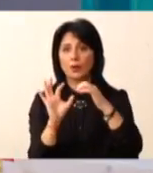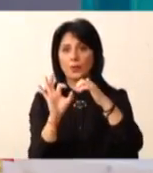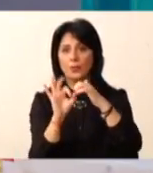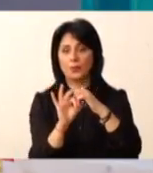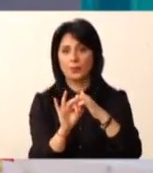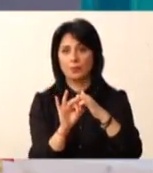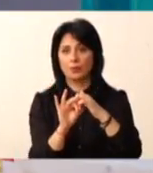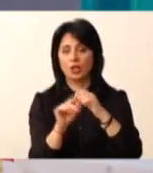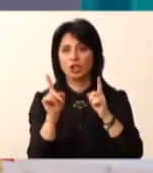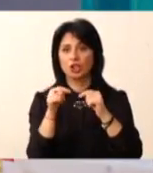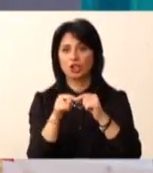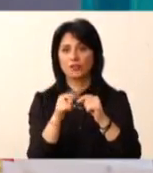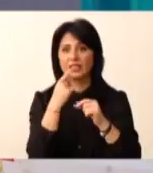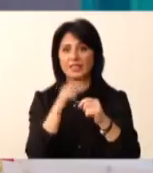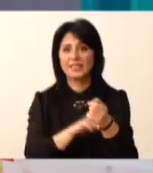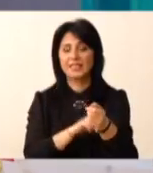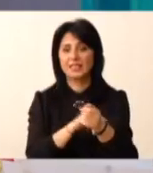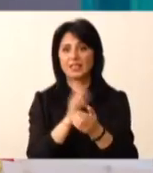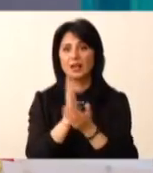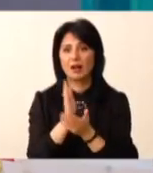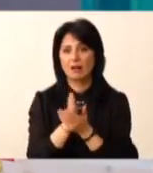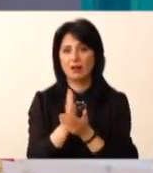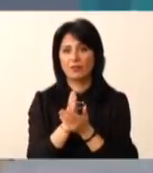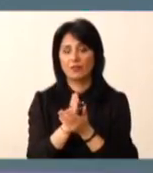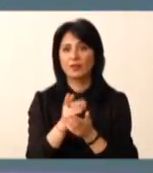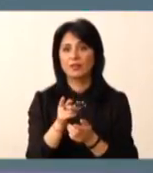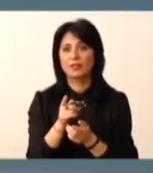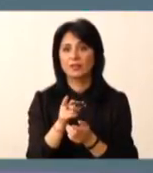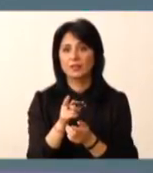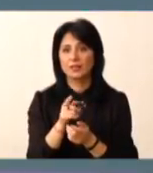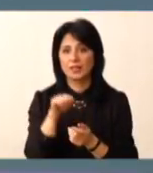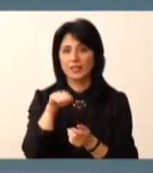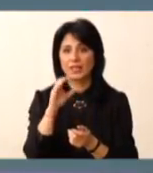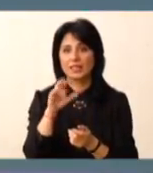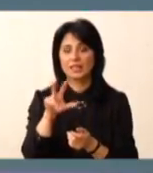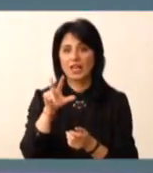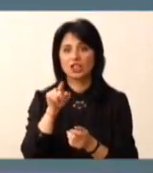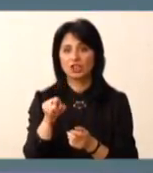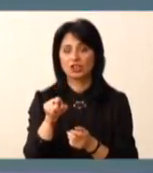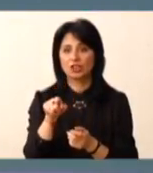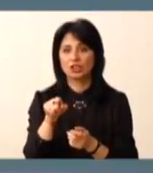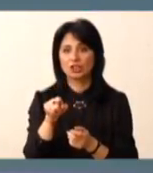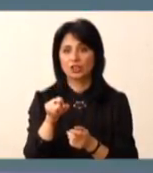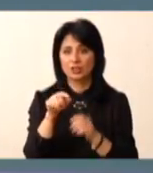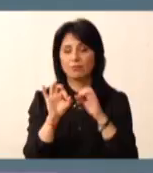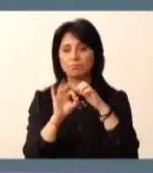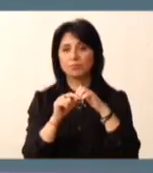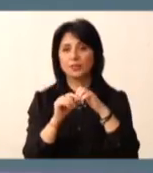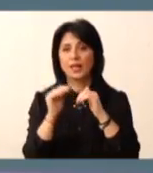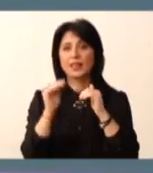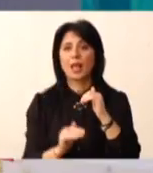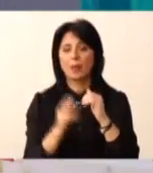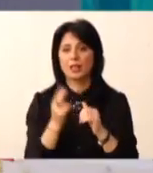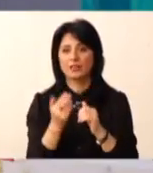ამცირებს. შესაბამისად, სისხლში ვითარდება, ფიქსირდება TSH-ის, ანუ ამ ჰორმონის